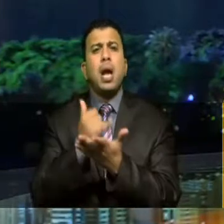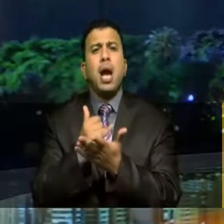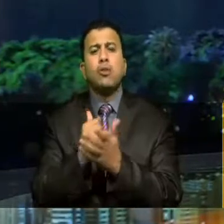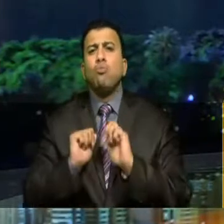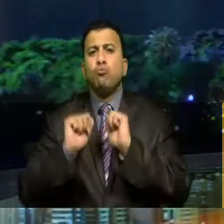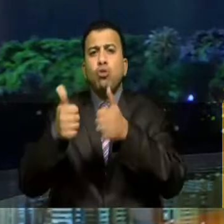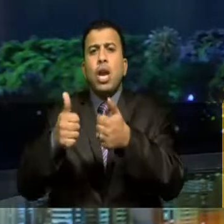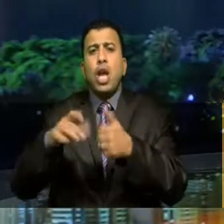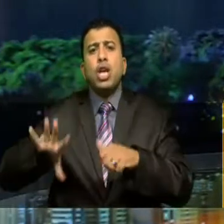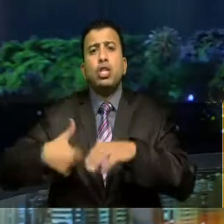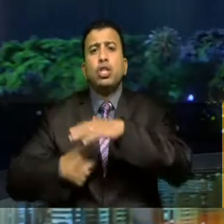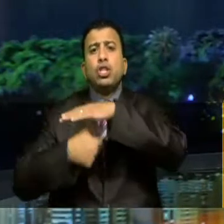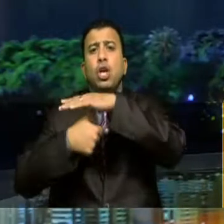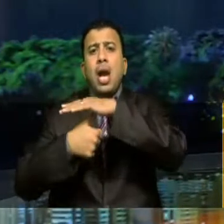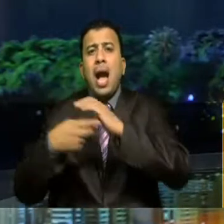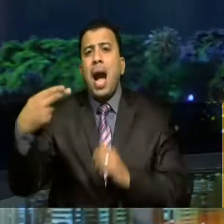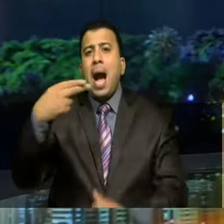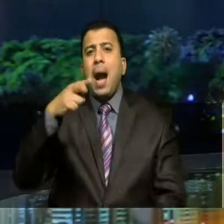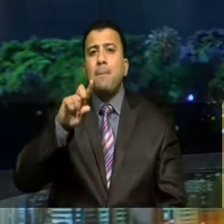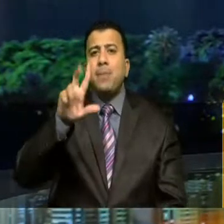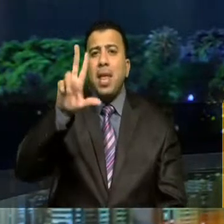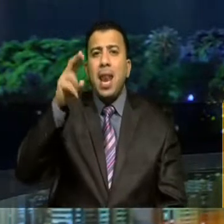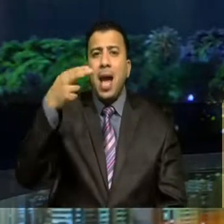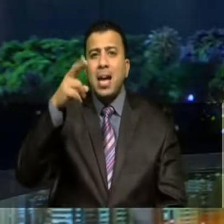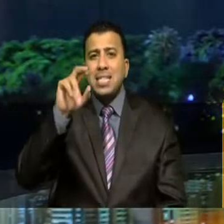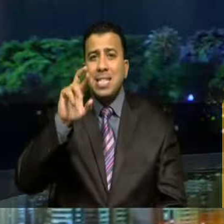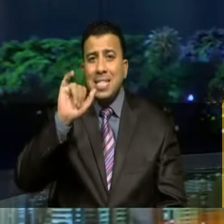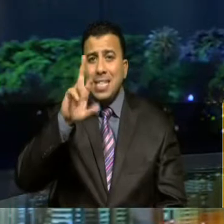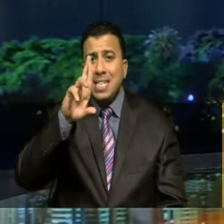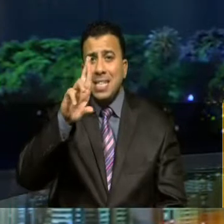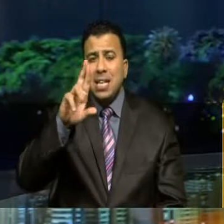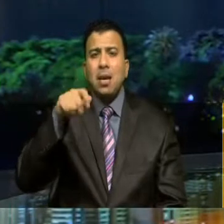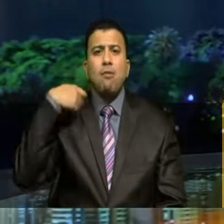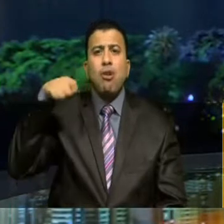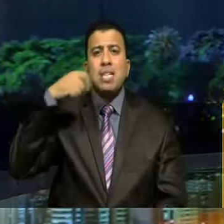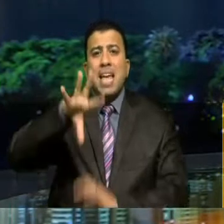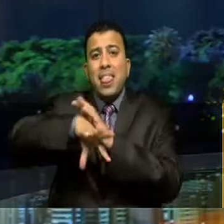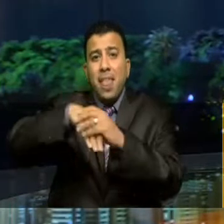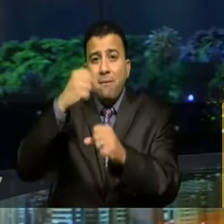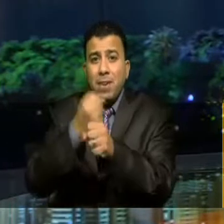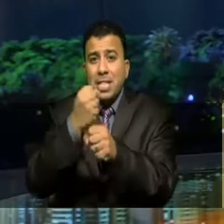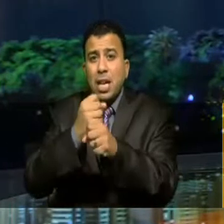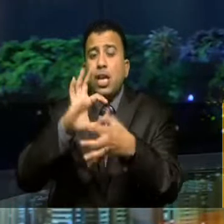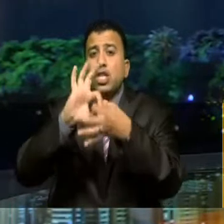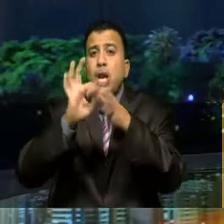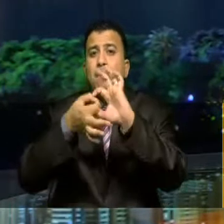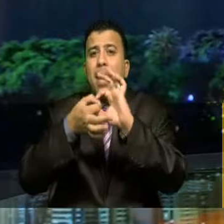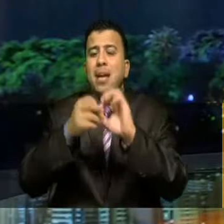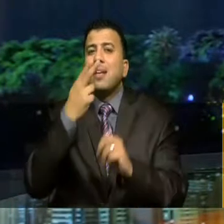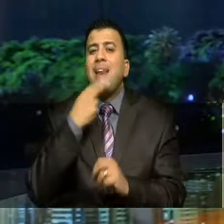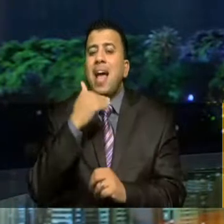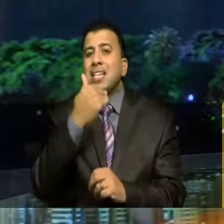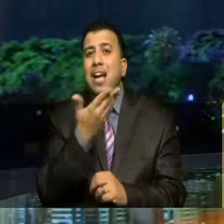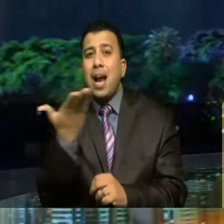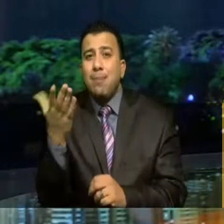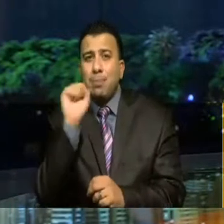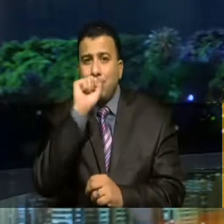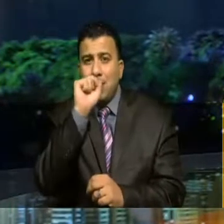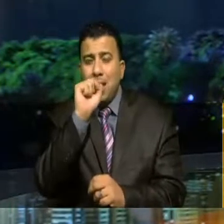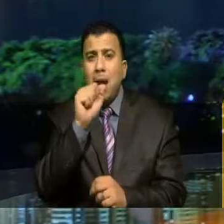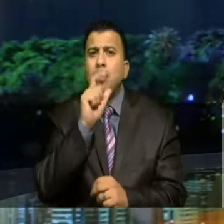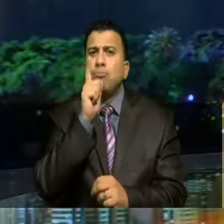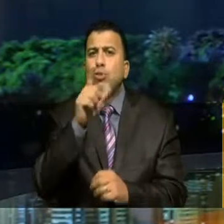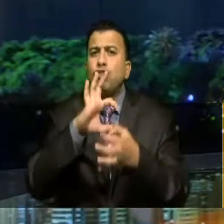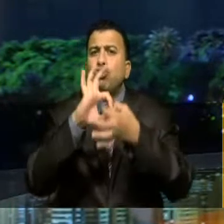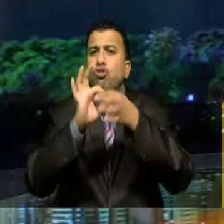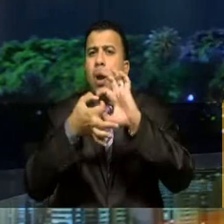برعاية ومشاركة الشيخ الدكتور عبد العزيز بن علي النعيمي الرئيس التنفيذي لجمعية الإحسان الخيرية، نظمت الجمعية